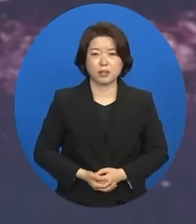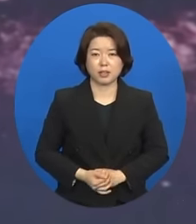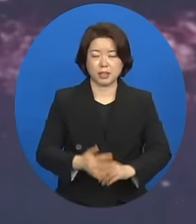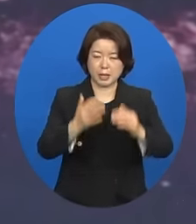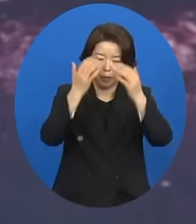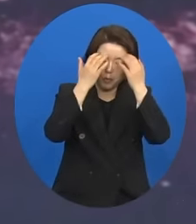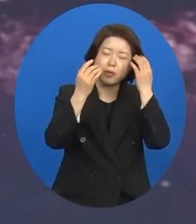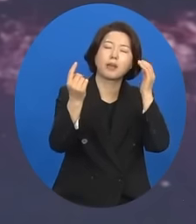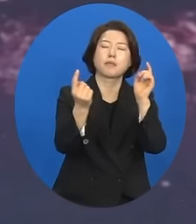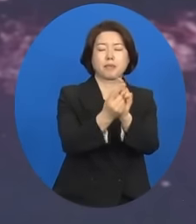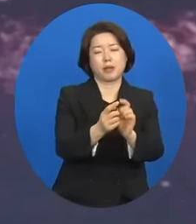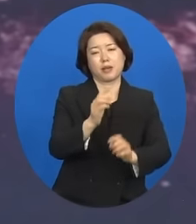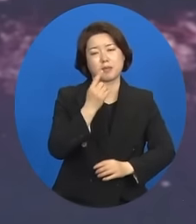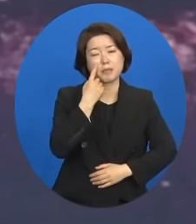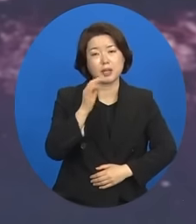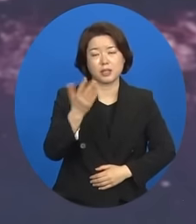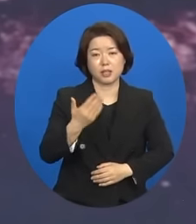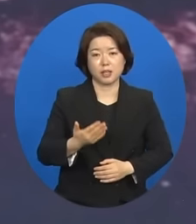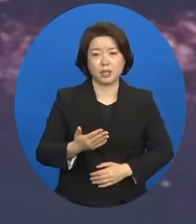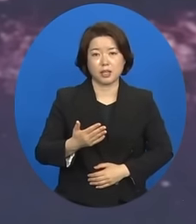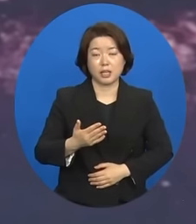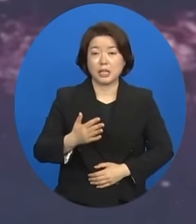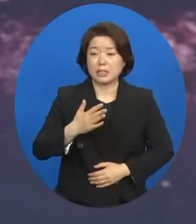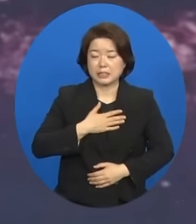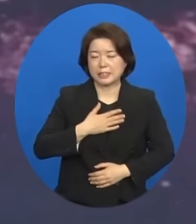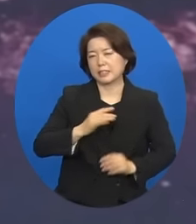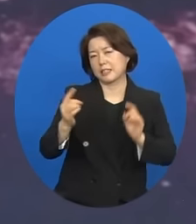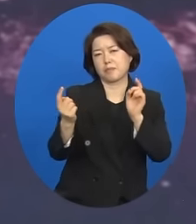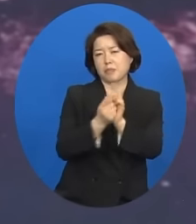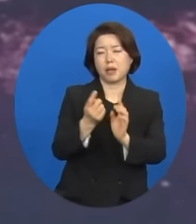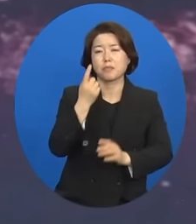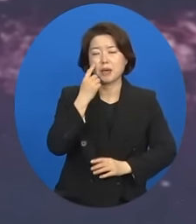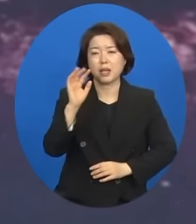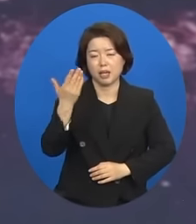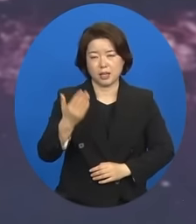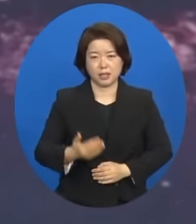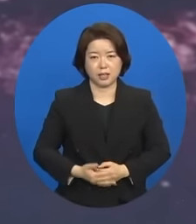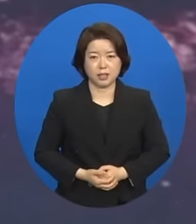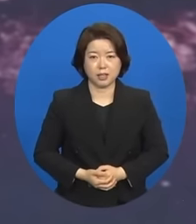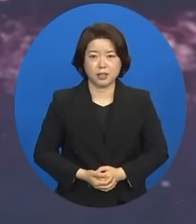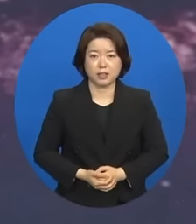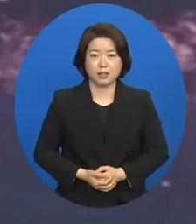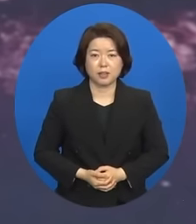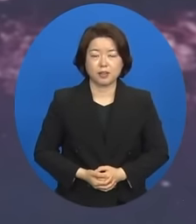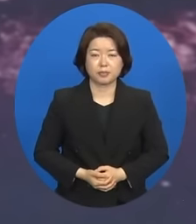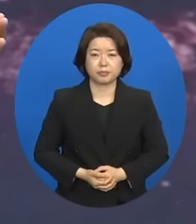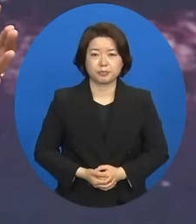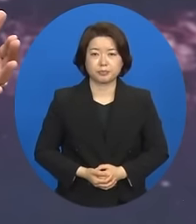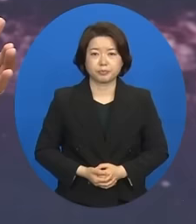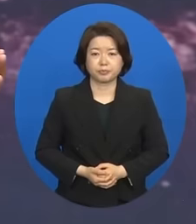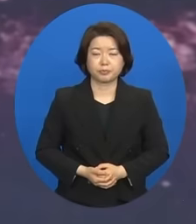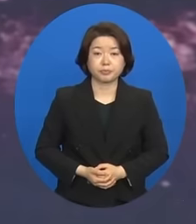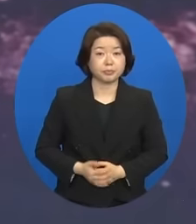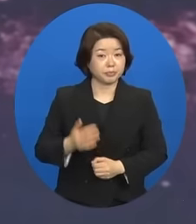당해 봐야 자기 것을 당해 봐야 알게 되는 것이죠